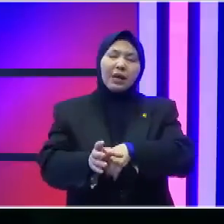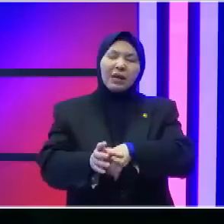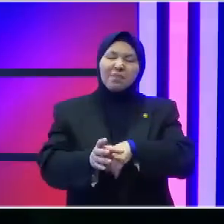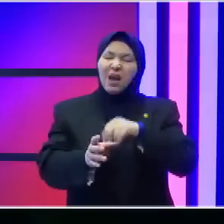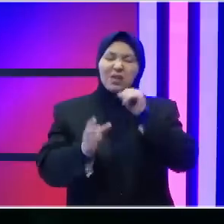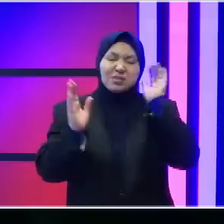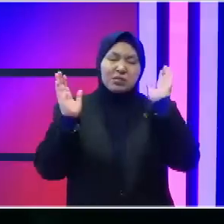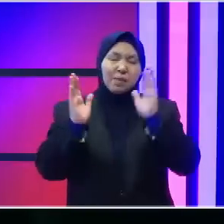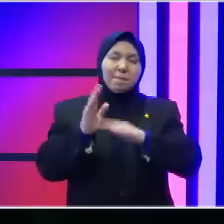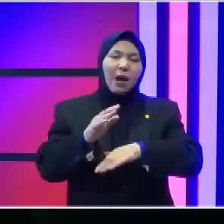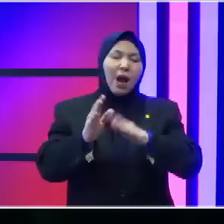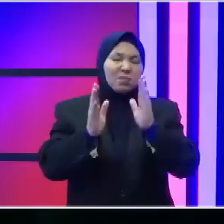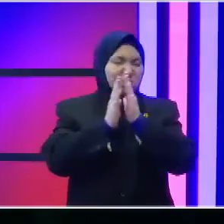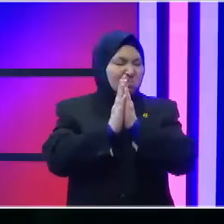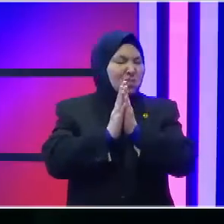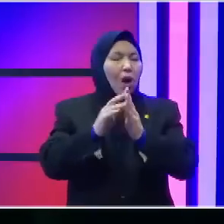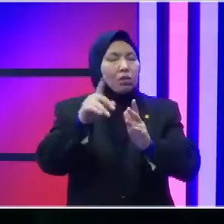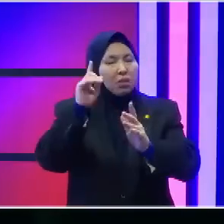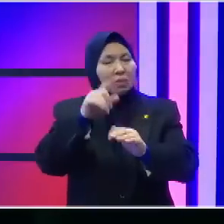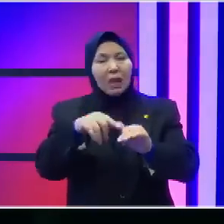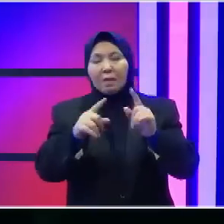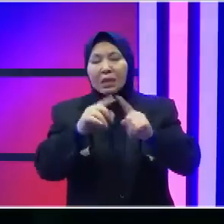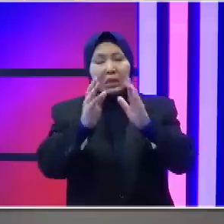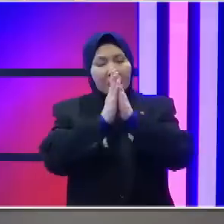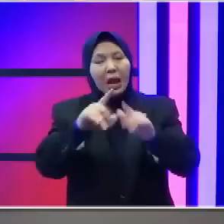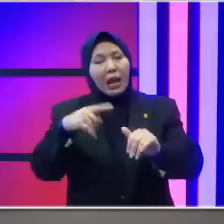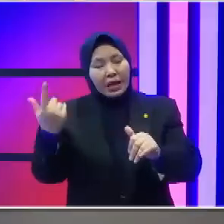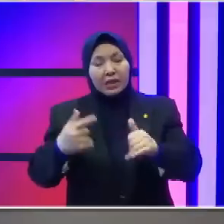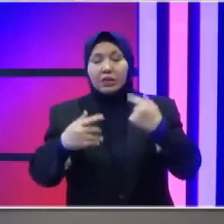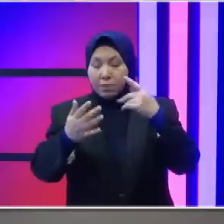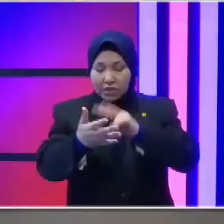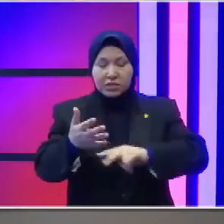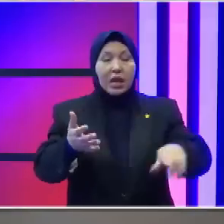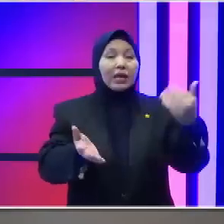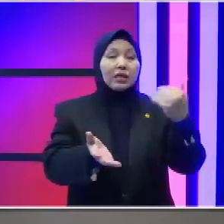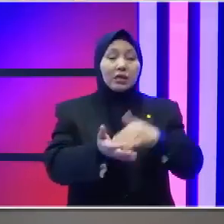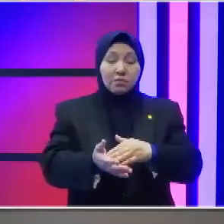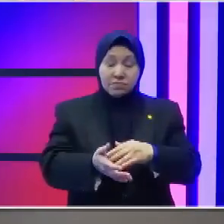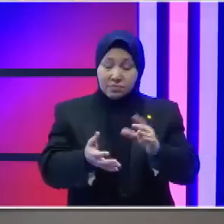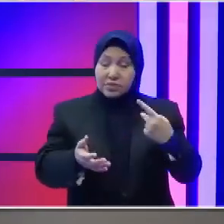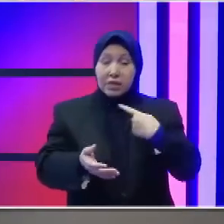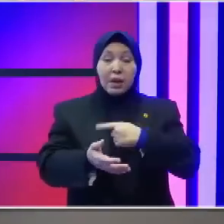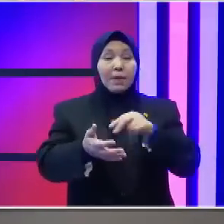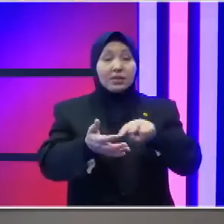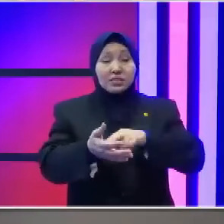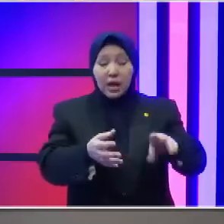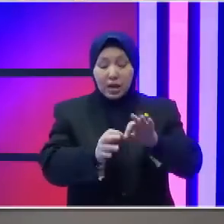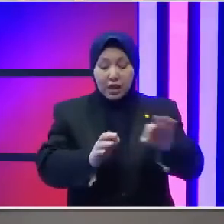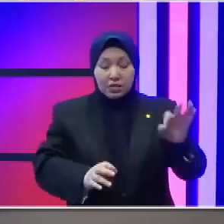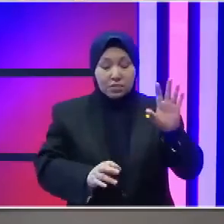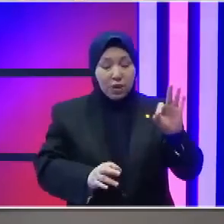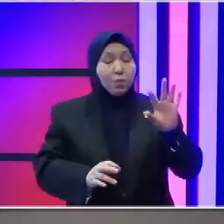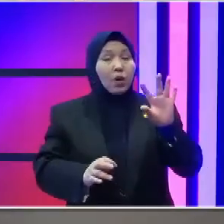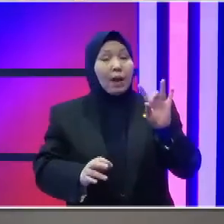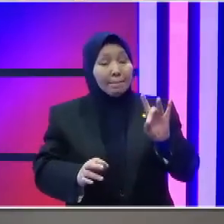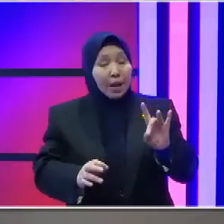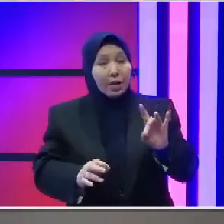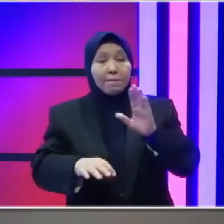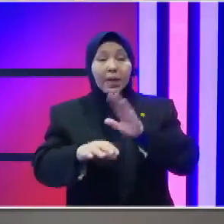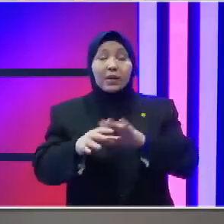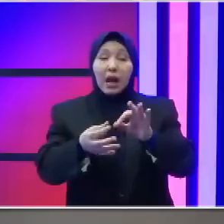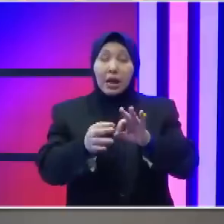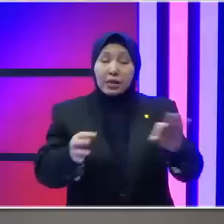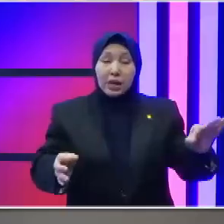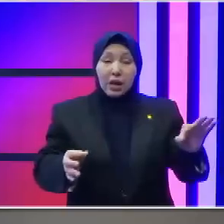Allah Subhanahu Wa Taala. Kita baca sekali lagi ayat 98. Silakan. Kita baca ayat 98 pada